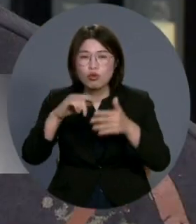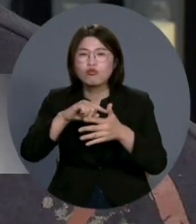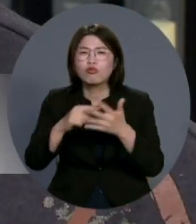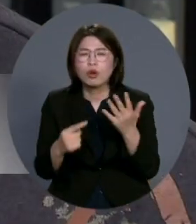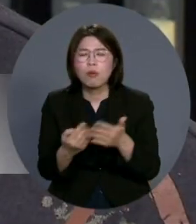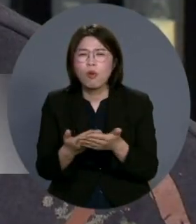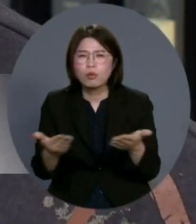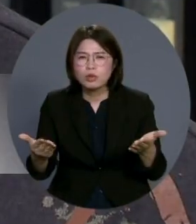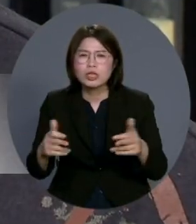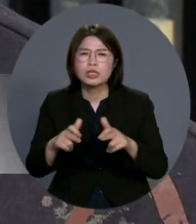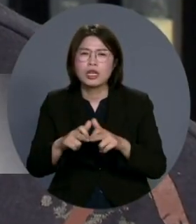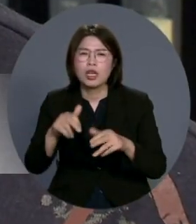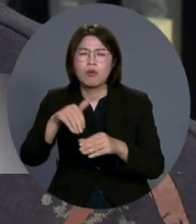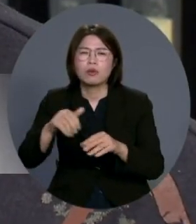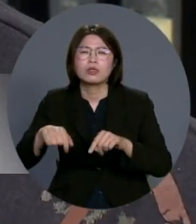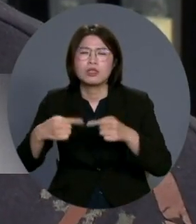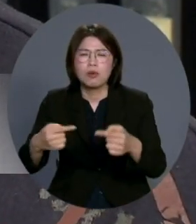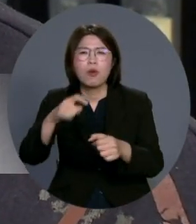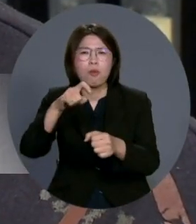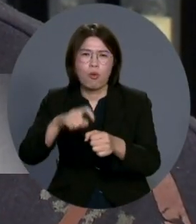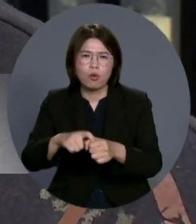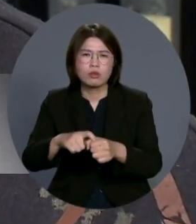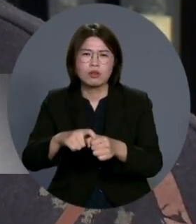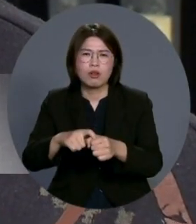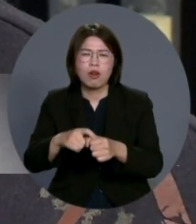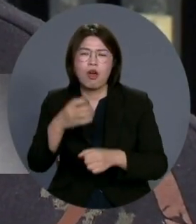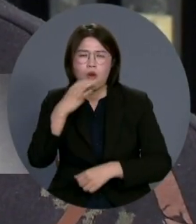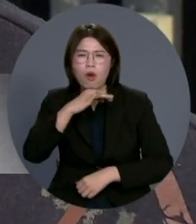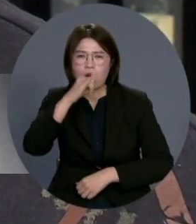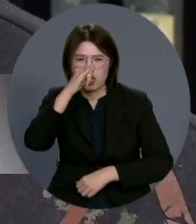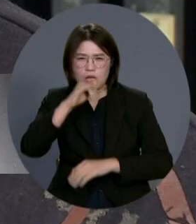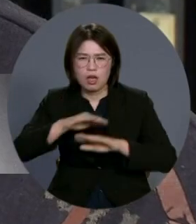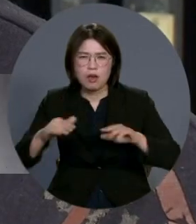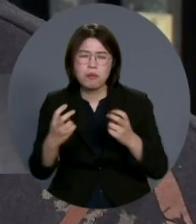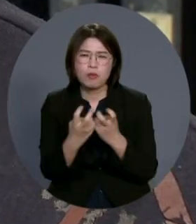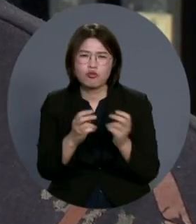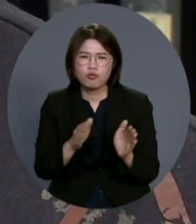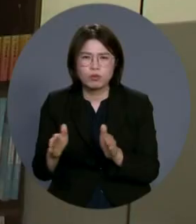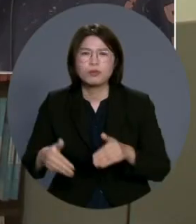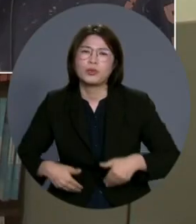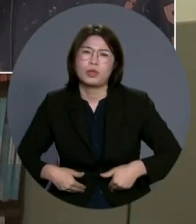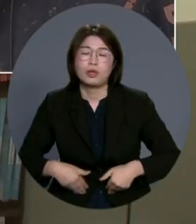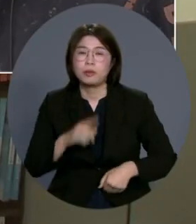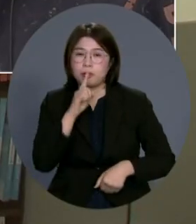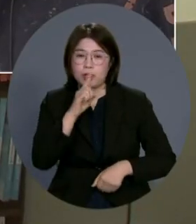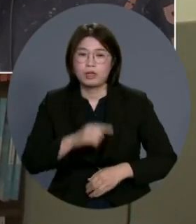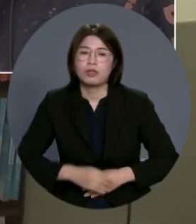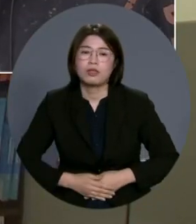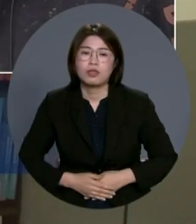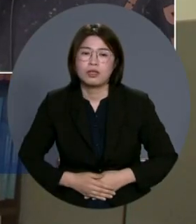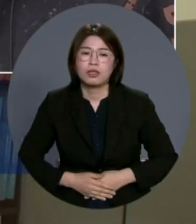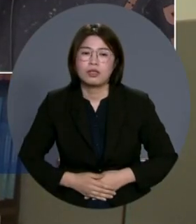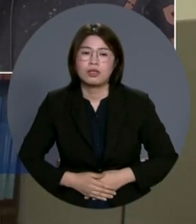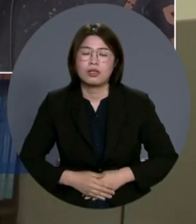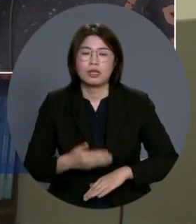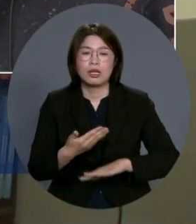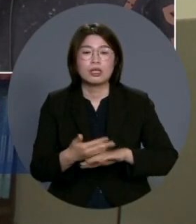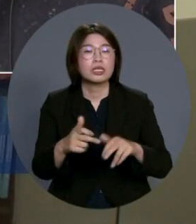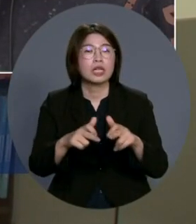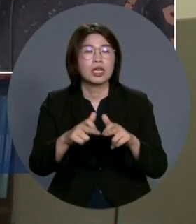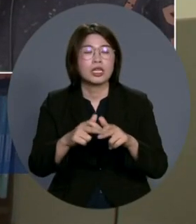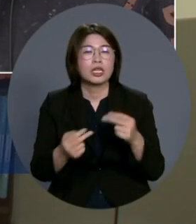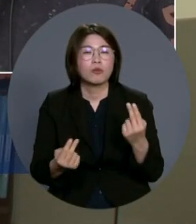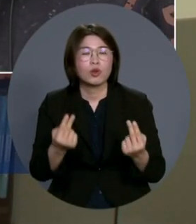등 장애인 참정권 실현을 위한 보다 실효성 있는 대책이 필요하다고 말합니다 다른 장애인들에 비해서